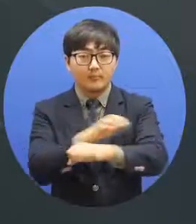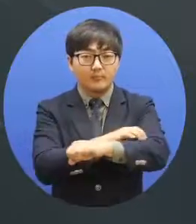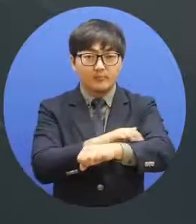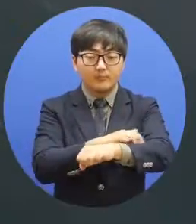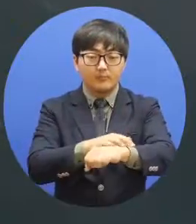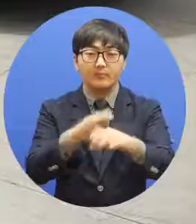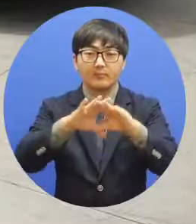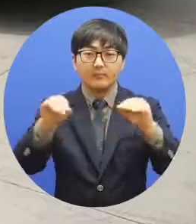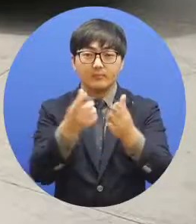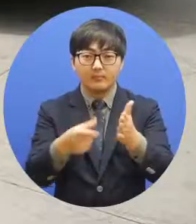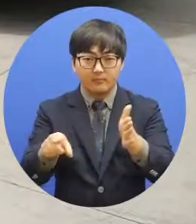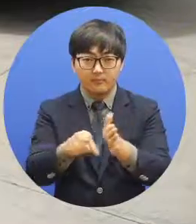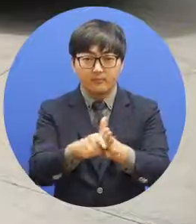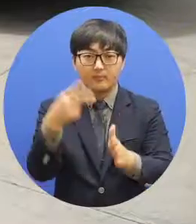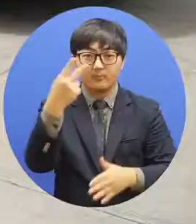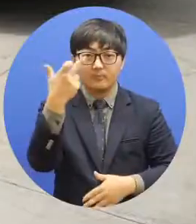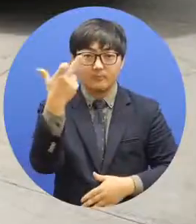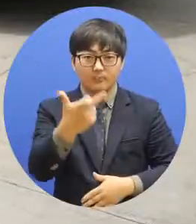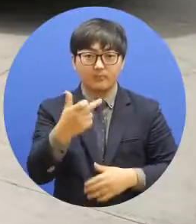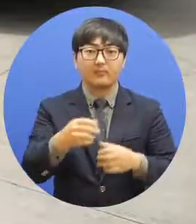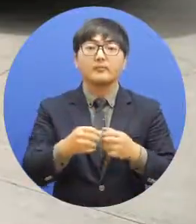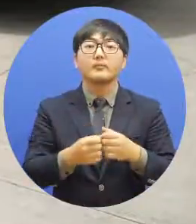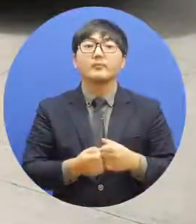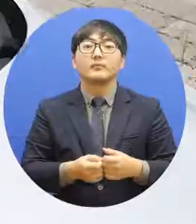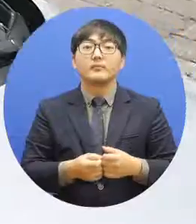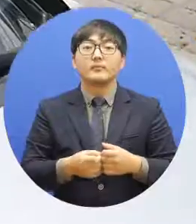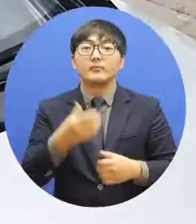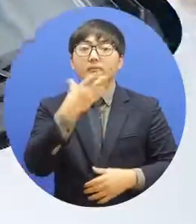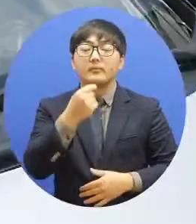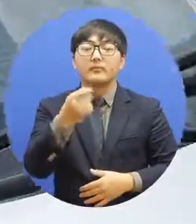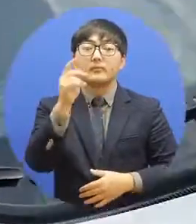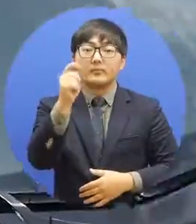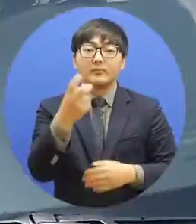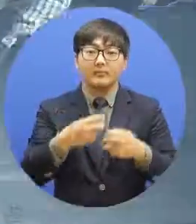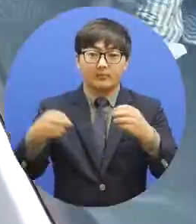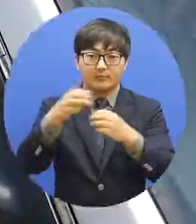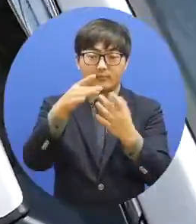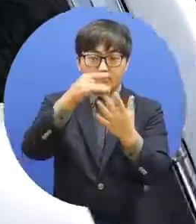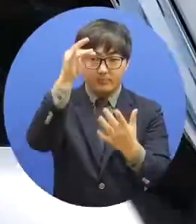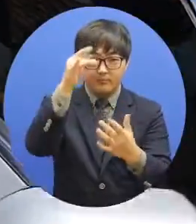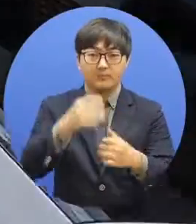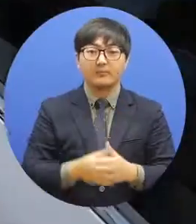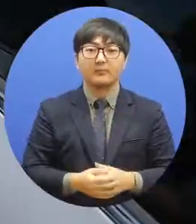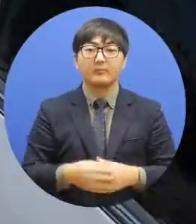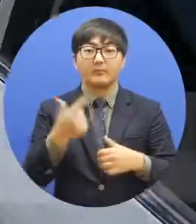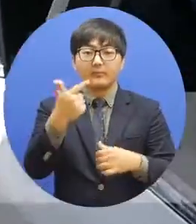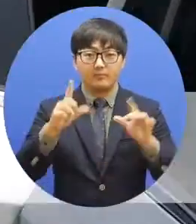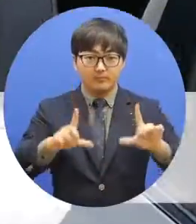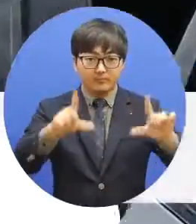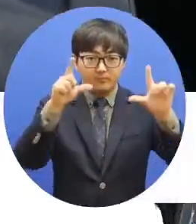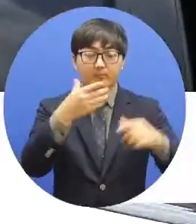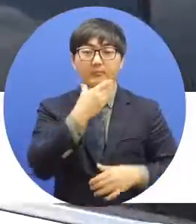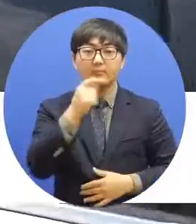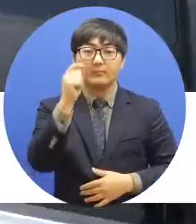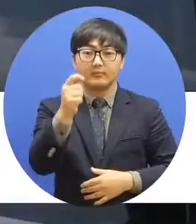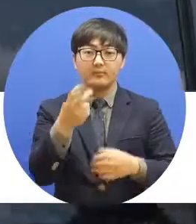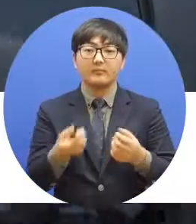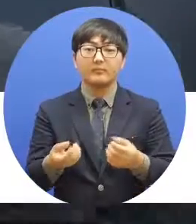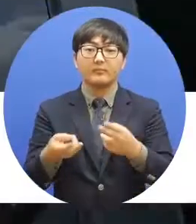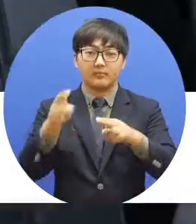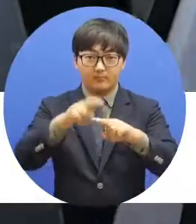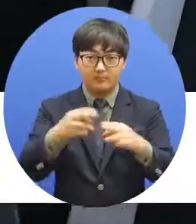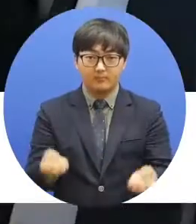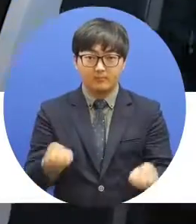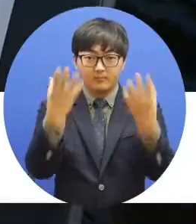불편을 해소하기 위해 2017년 행복택시 운행 마을을 추가 선정하고 지난 6일 행복택시